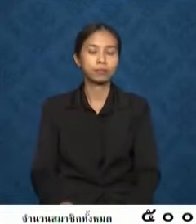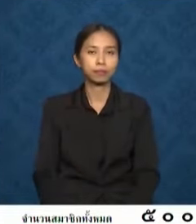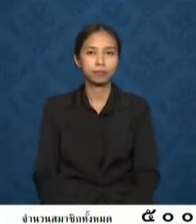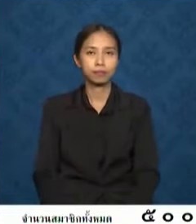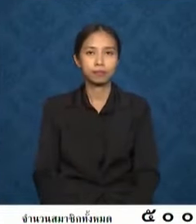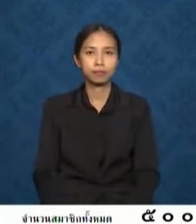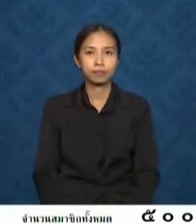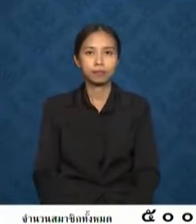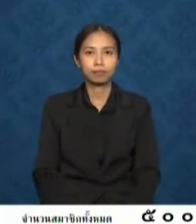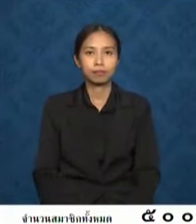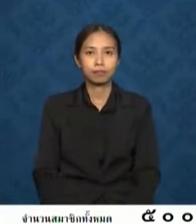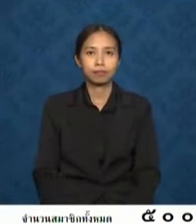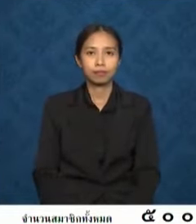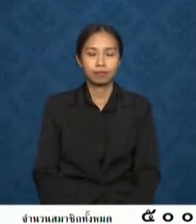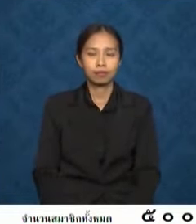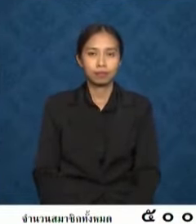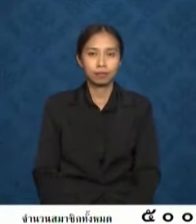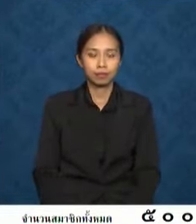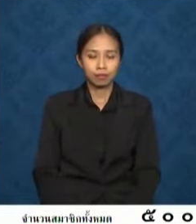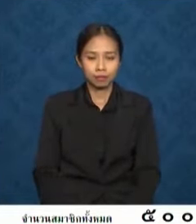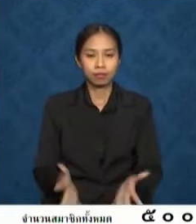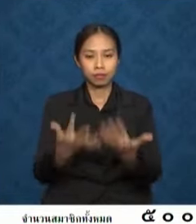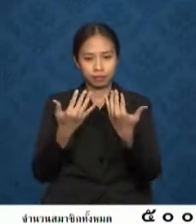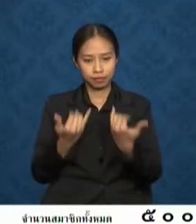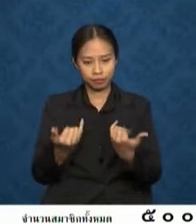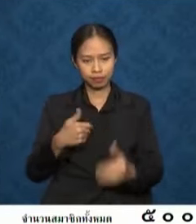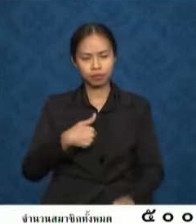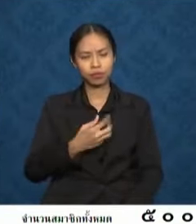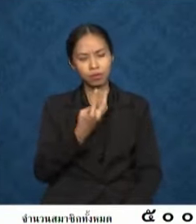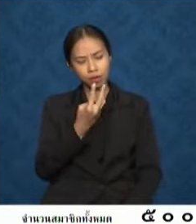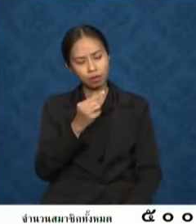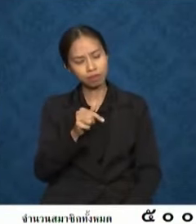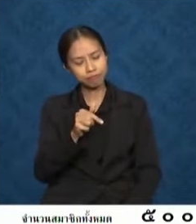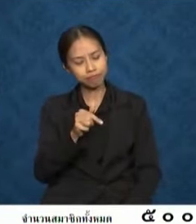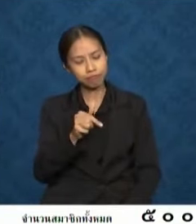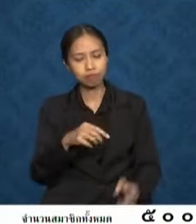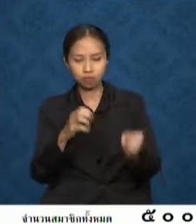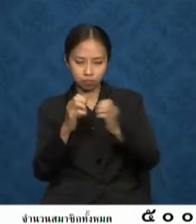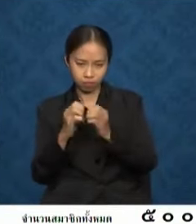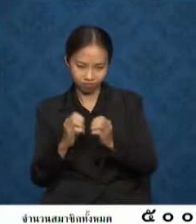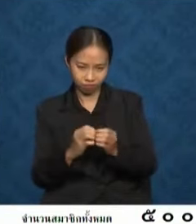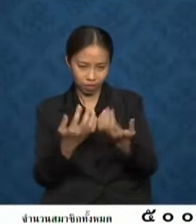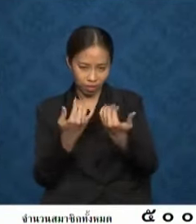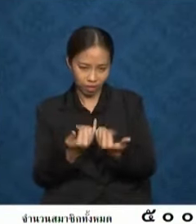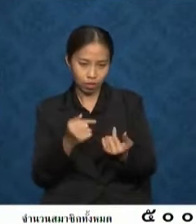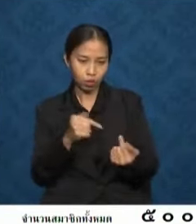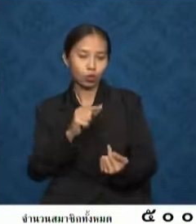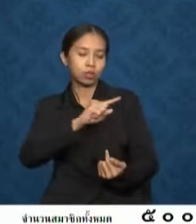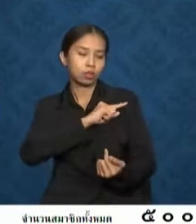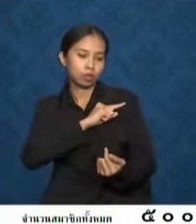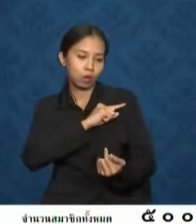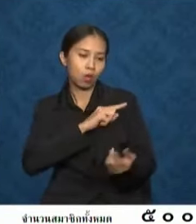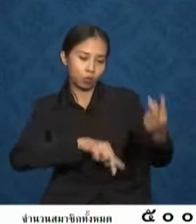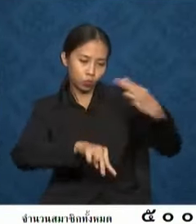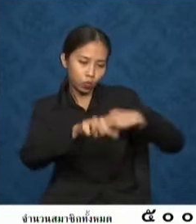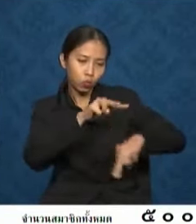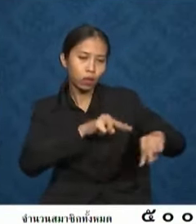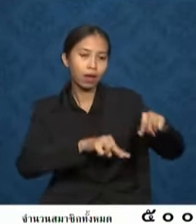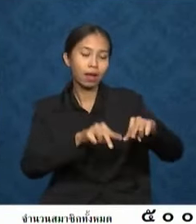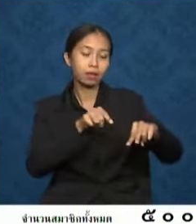มหากษัตริย์เมื่อผมเห็นว่าการรบกวนมาตรการการอารักขาบุคคลสำคัญที่เป็นกระบวนการ